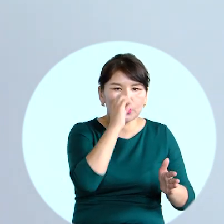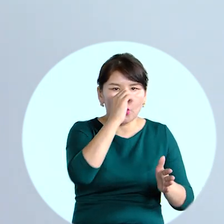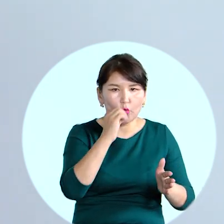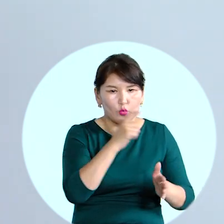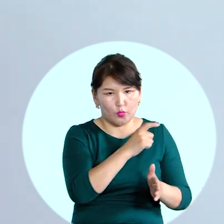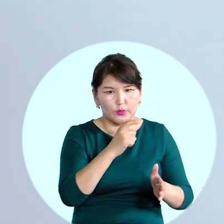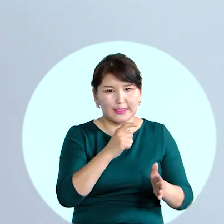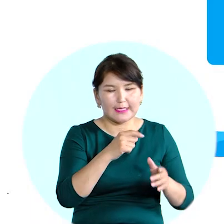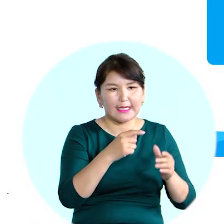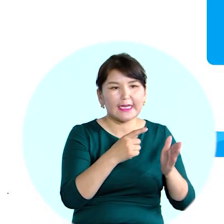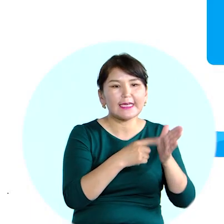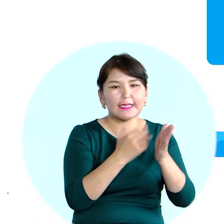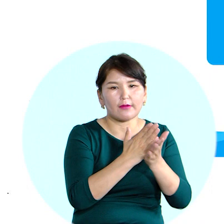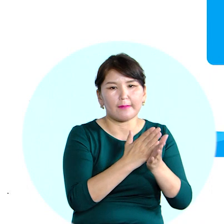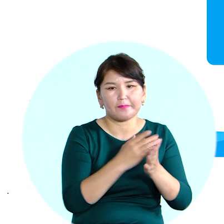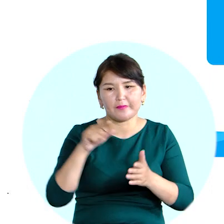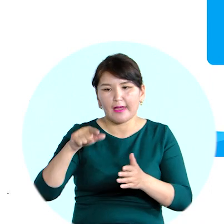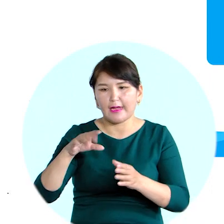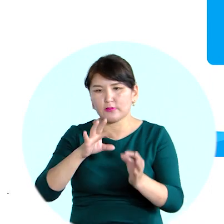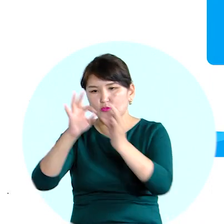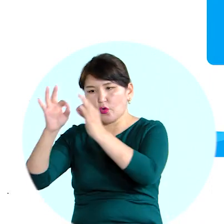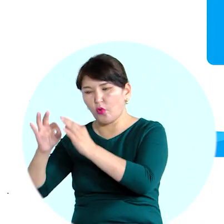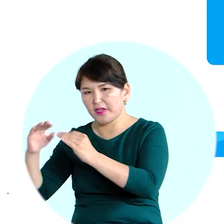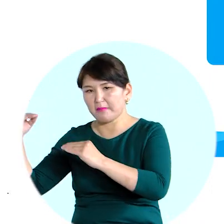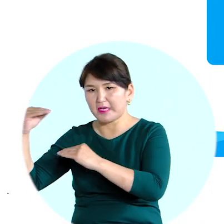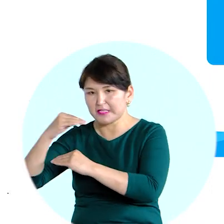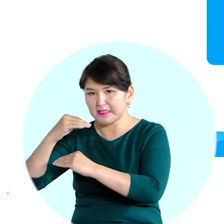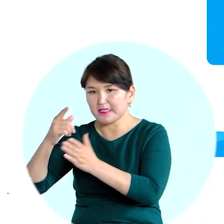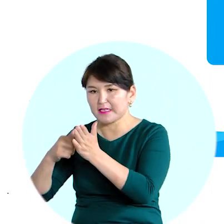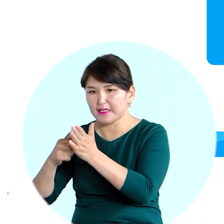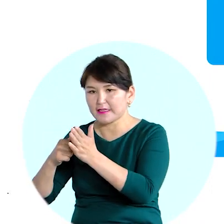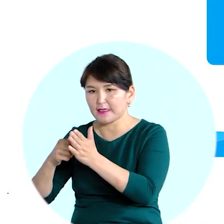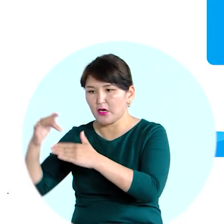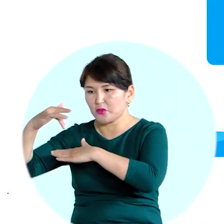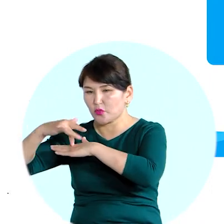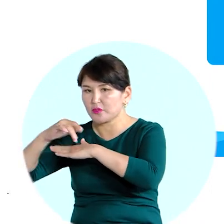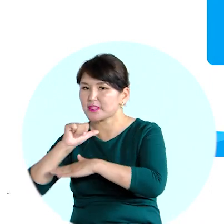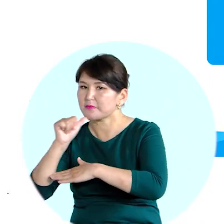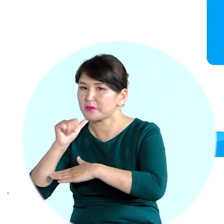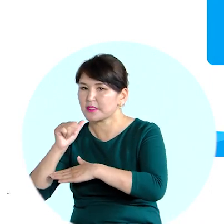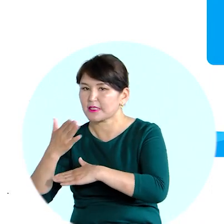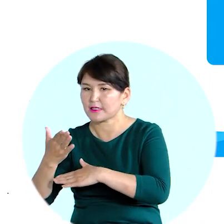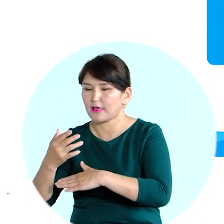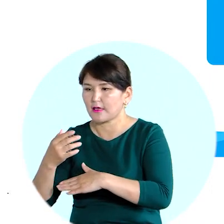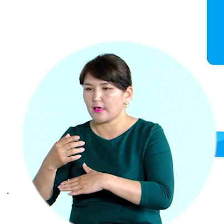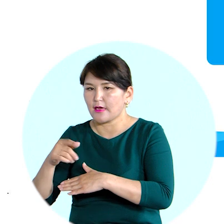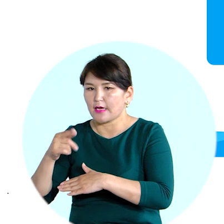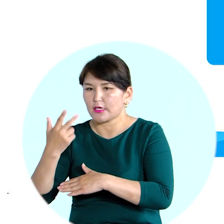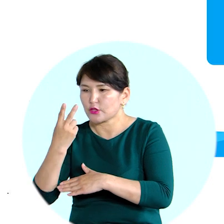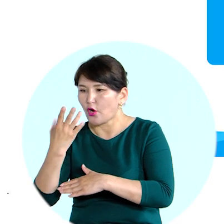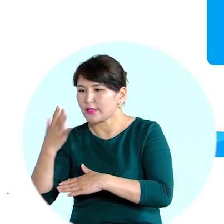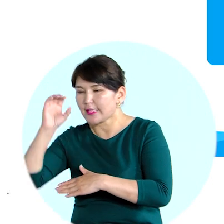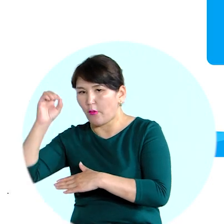хангамж гэдэг нь бидний мэддэг крантнаас ус гоочхыг хэлдэг. Орон сууцнд их хэрэглэдэг. За энэ маань нийт хүн амын 30% нь энэ усыг хэрэглэдэг